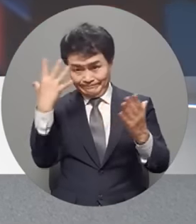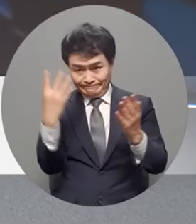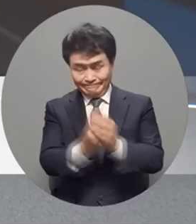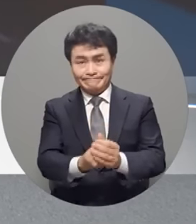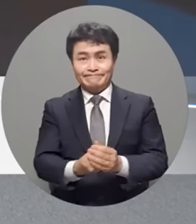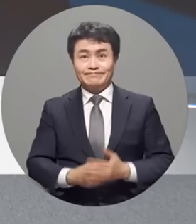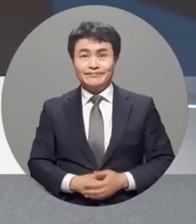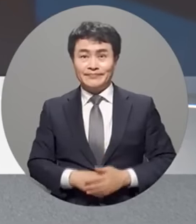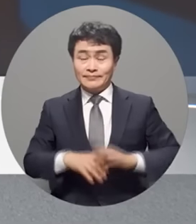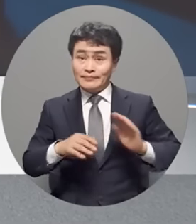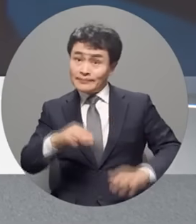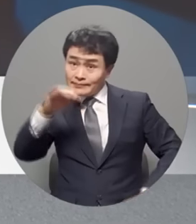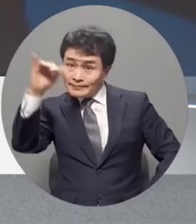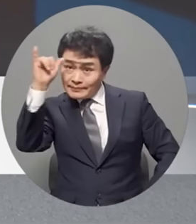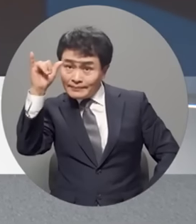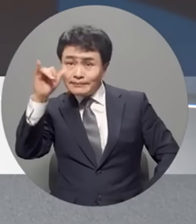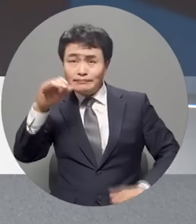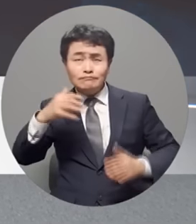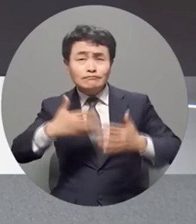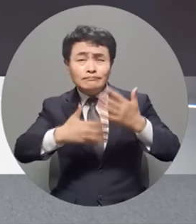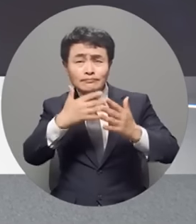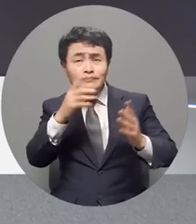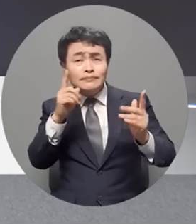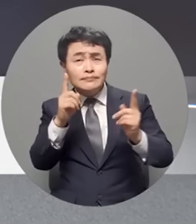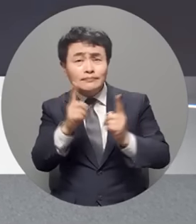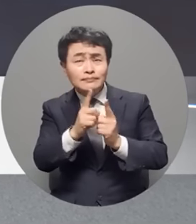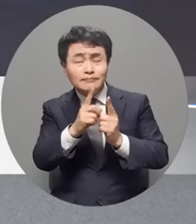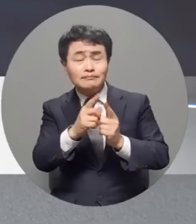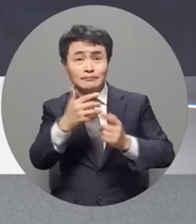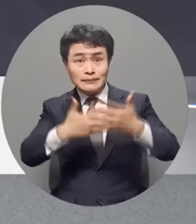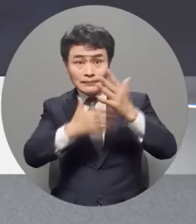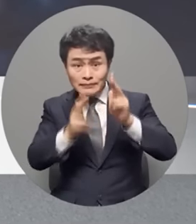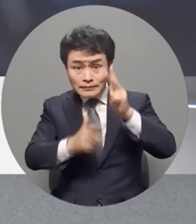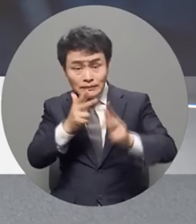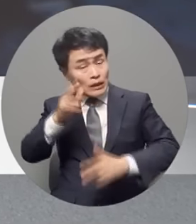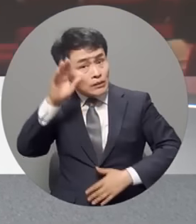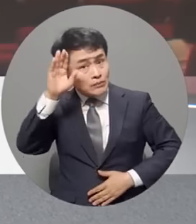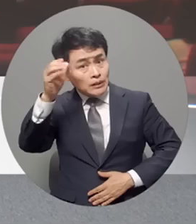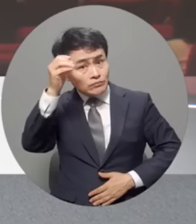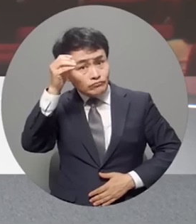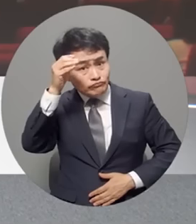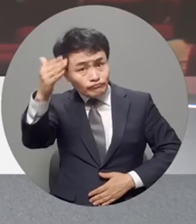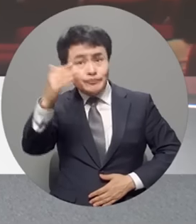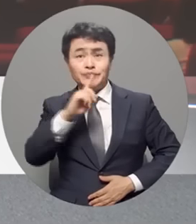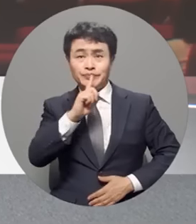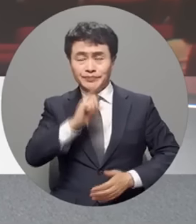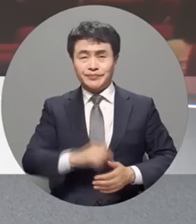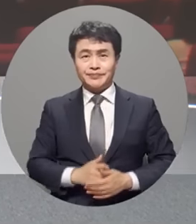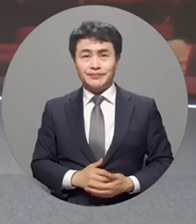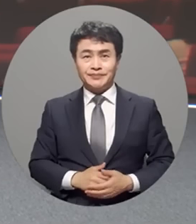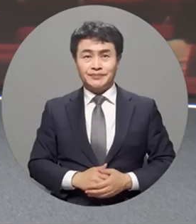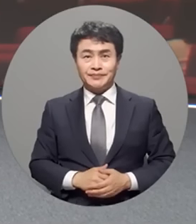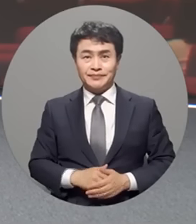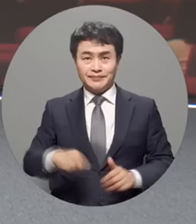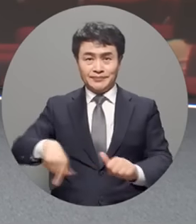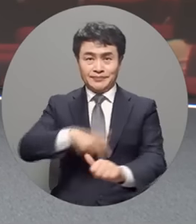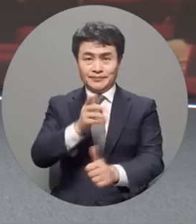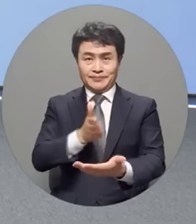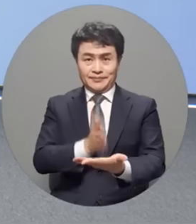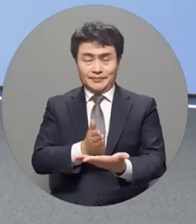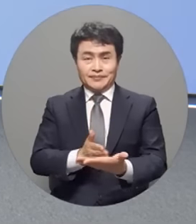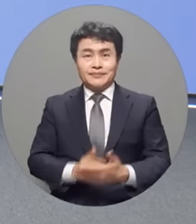겁니다. 인공지능과 영화의 만남은 영화 산업 미래에 대한 기대감을 높이고 있습니다. 서준석 기자가